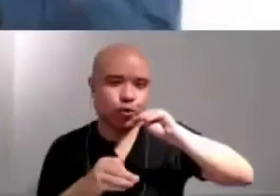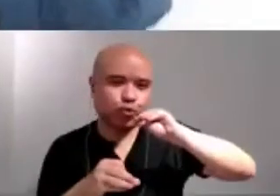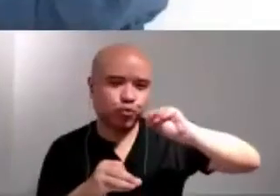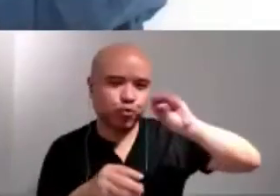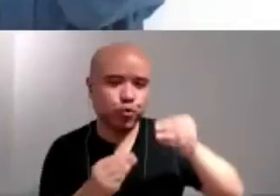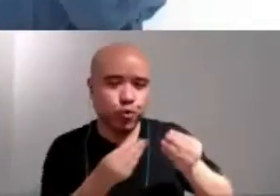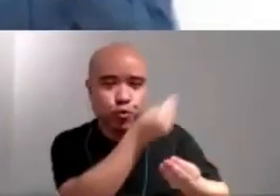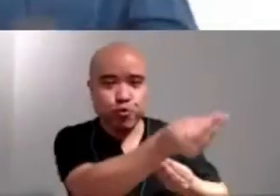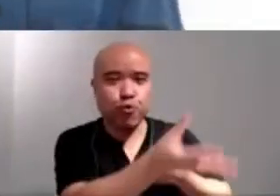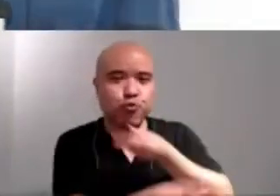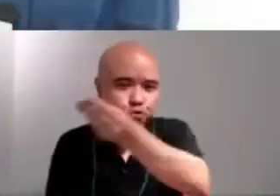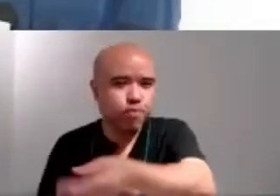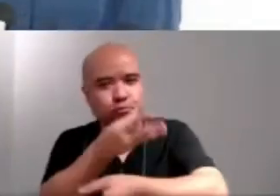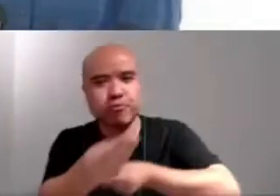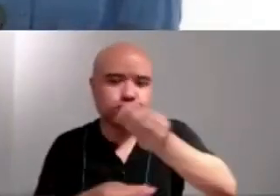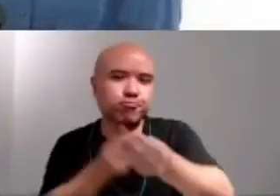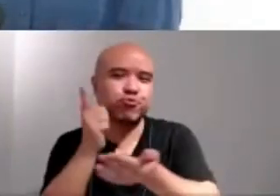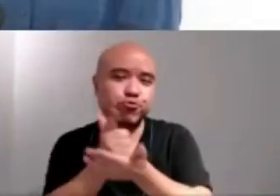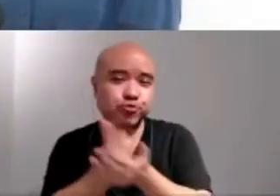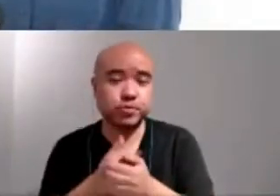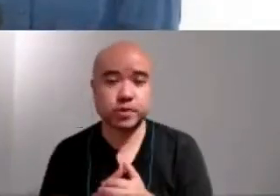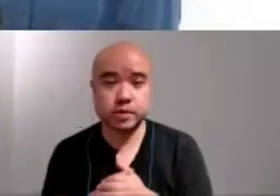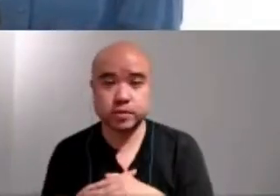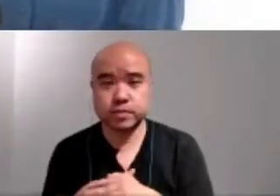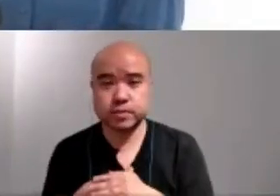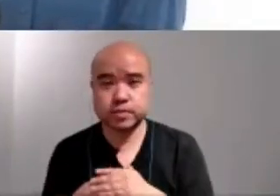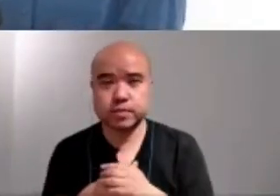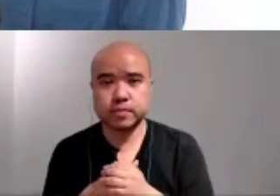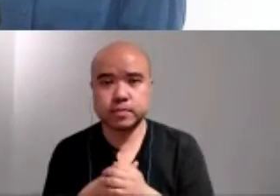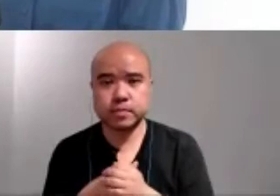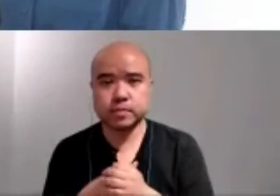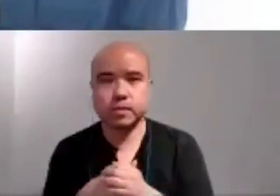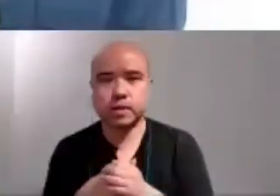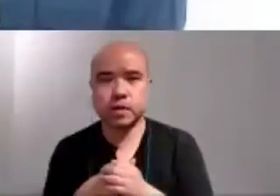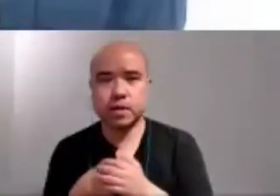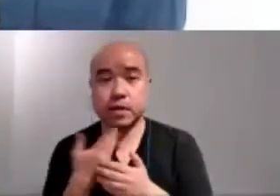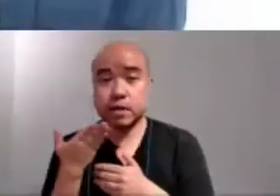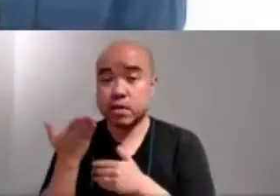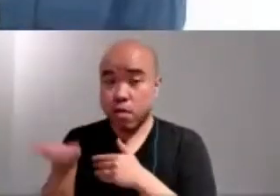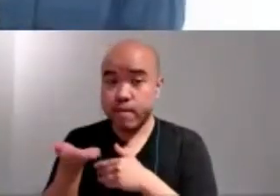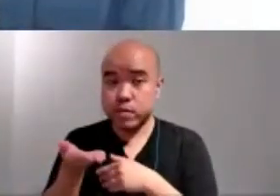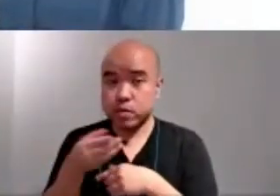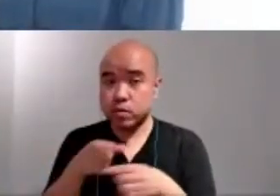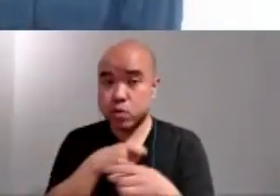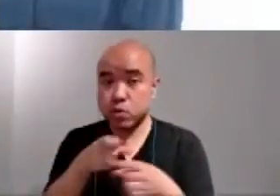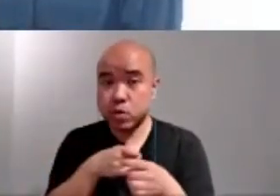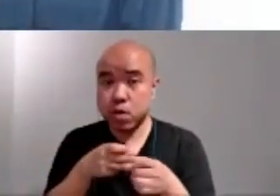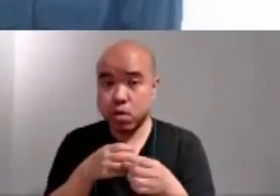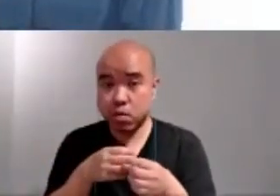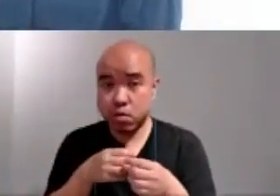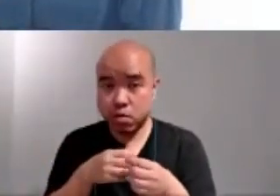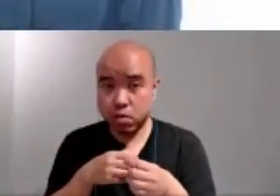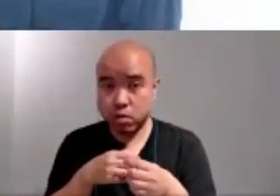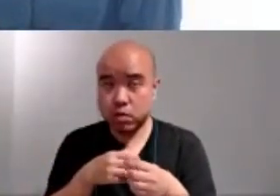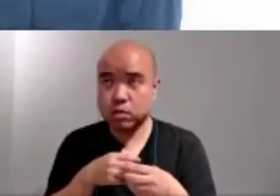咁樣推行即係斷捨離啦，咁樣會唔會而家近期嘅即係叫做業務啦，係多咗好多人擺嘢上去咧？即係多咗好多